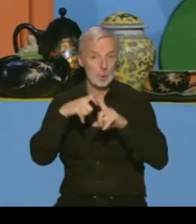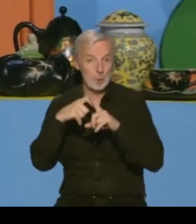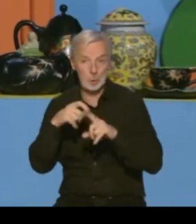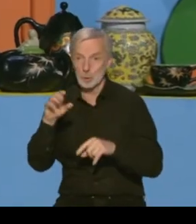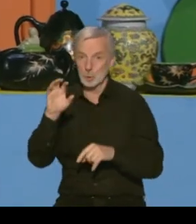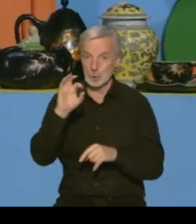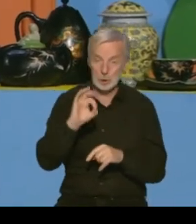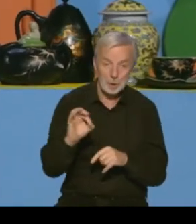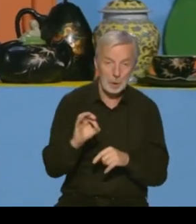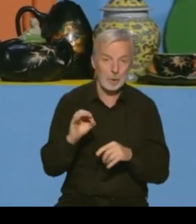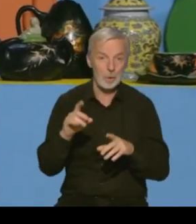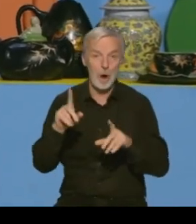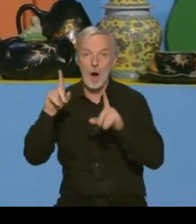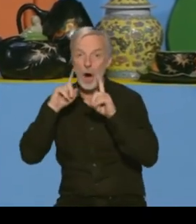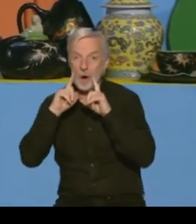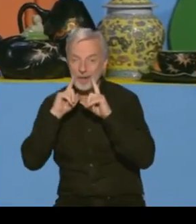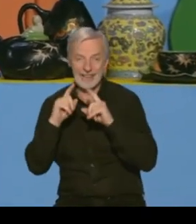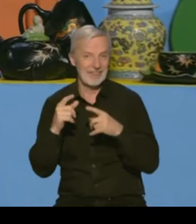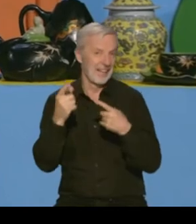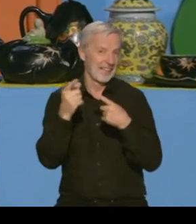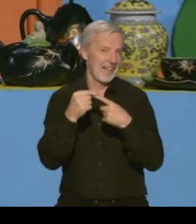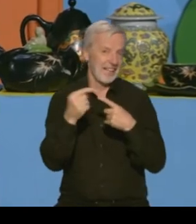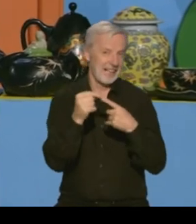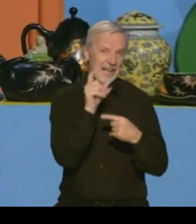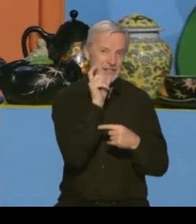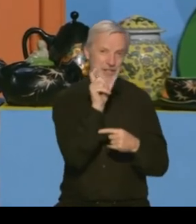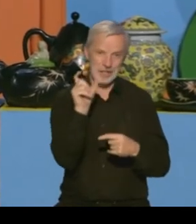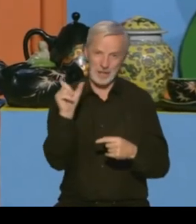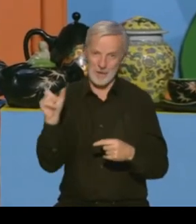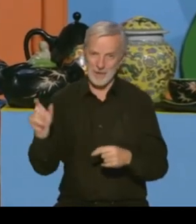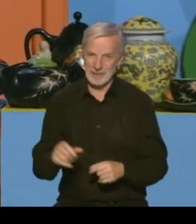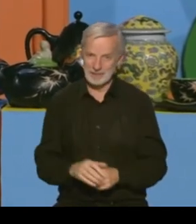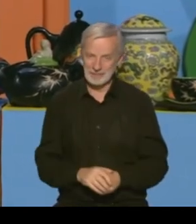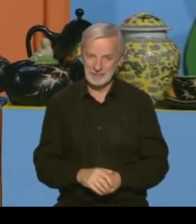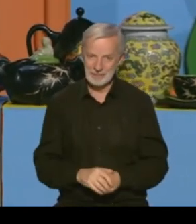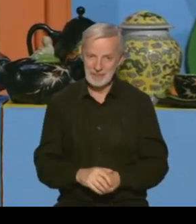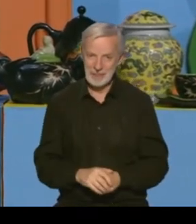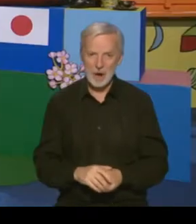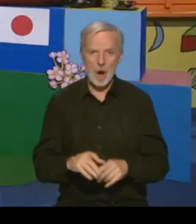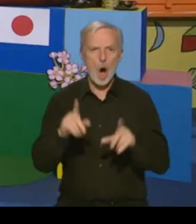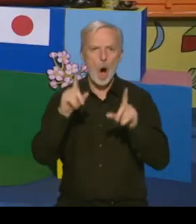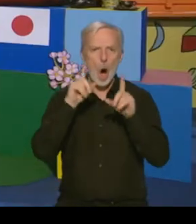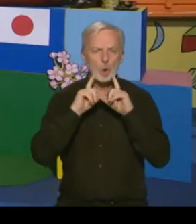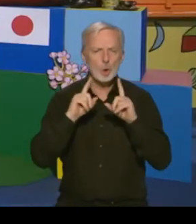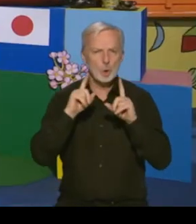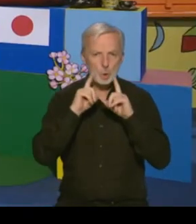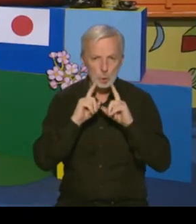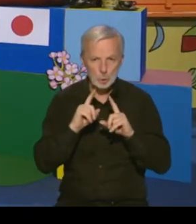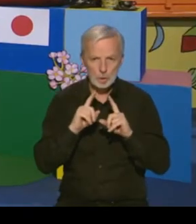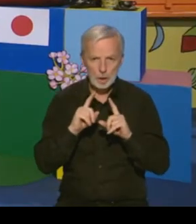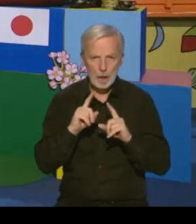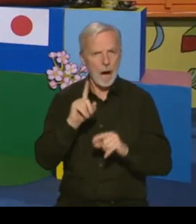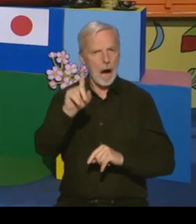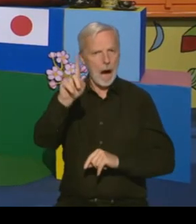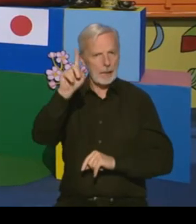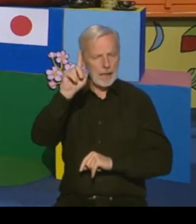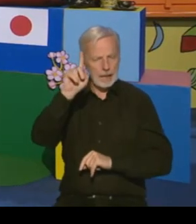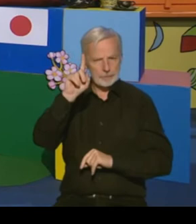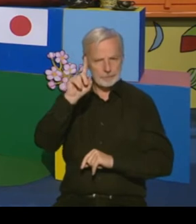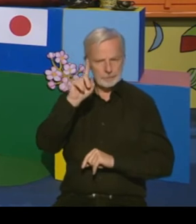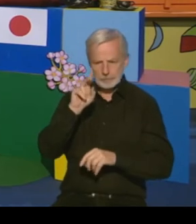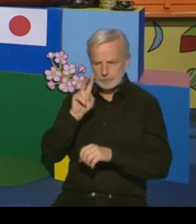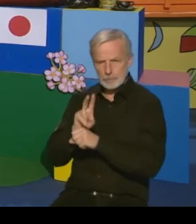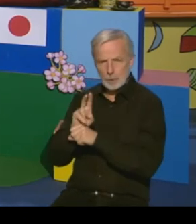ale legrační názvy, to si budu pamatovat. Honču, je Lucko, co to tu je